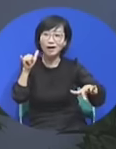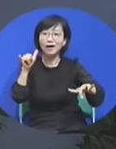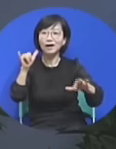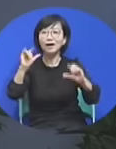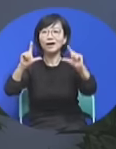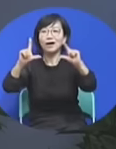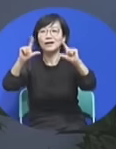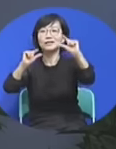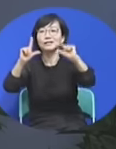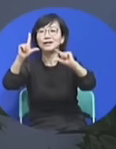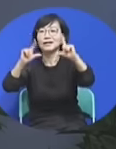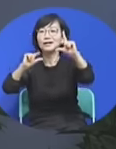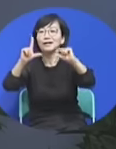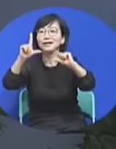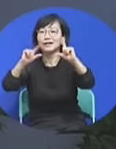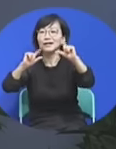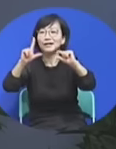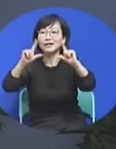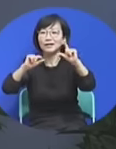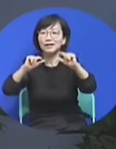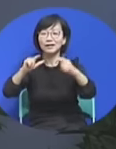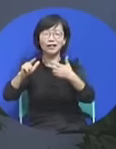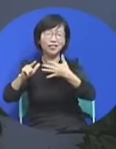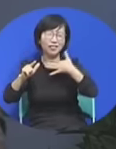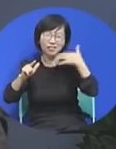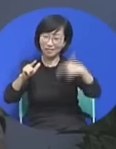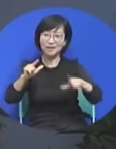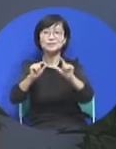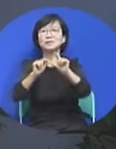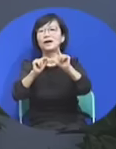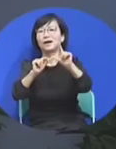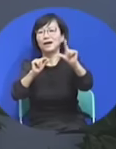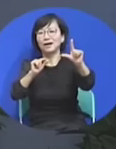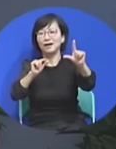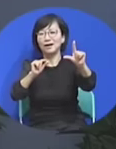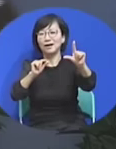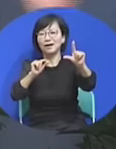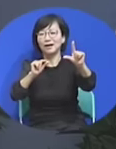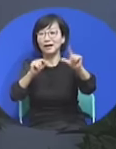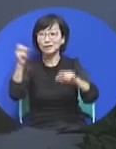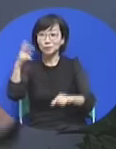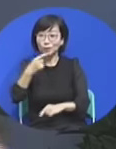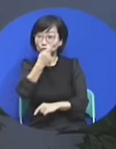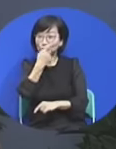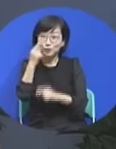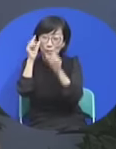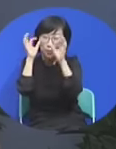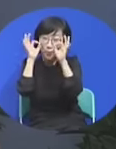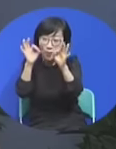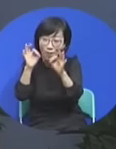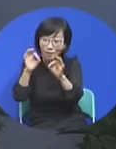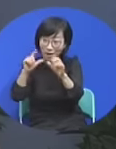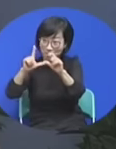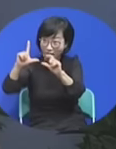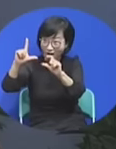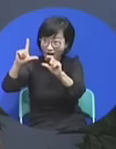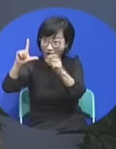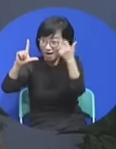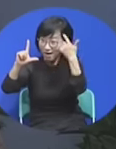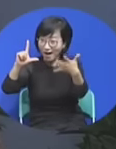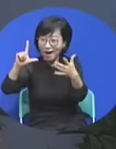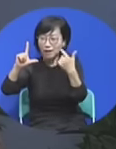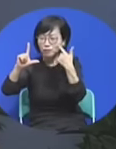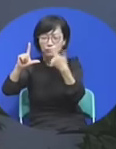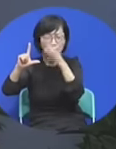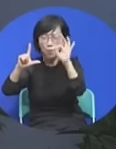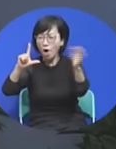안 한 게 더 많아요. There are more things we haven't experienced. 당신 눈에 보이는 게 많겠냐 안 보이는 게 많겠냐? Are there more things you can see with your eyes or